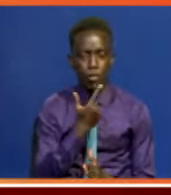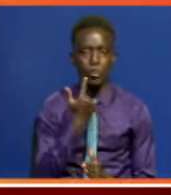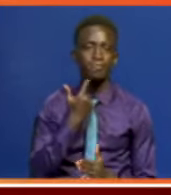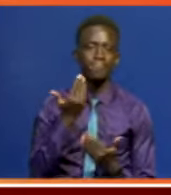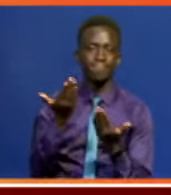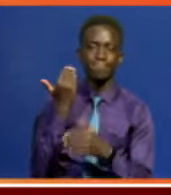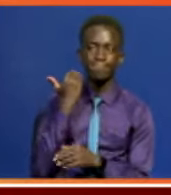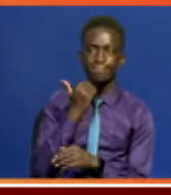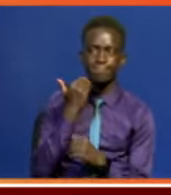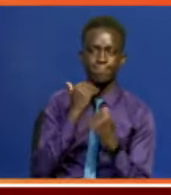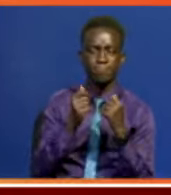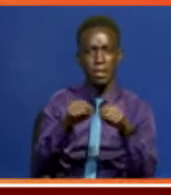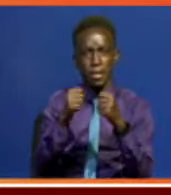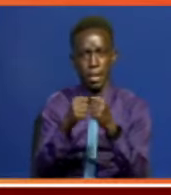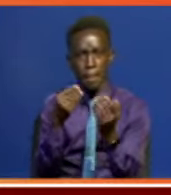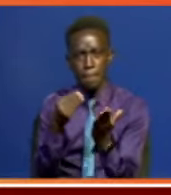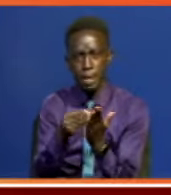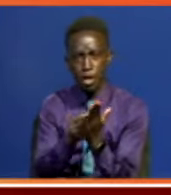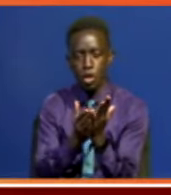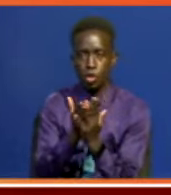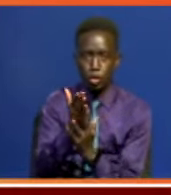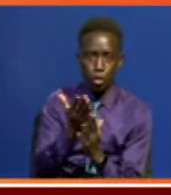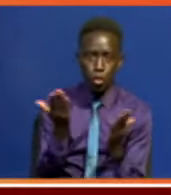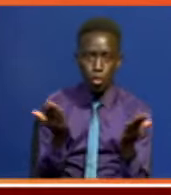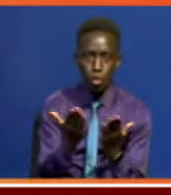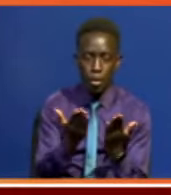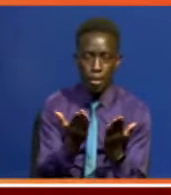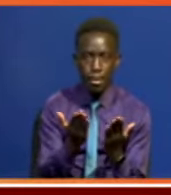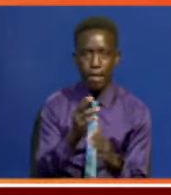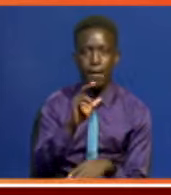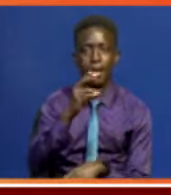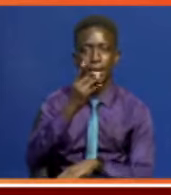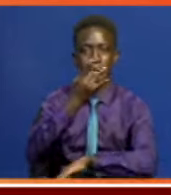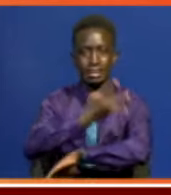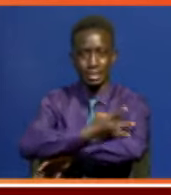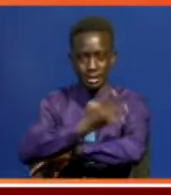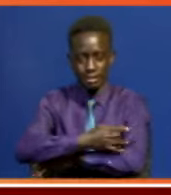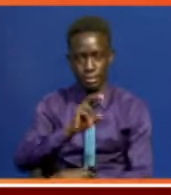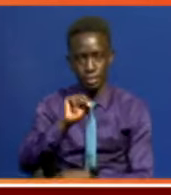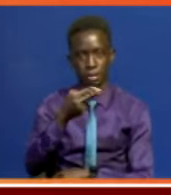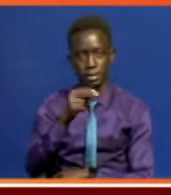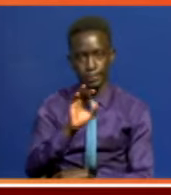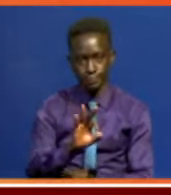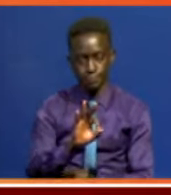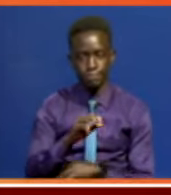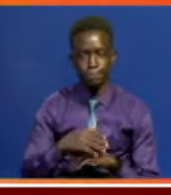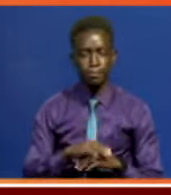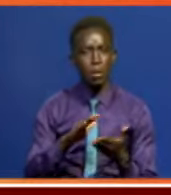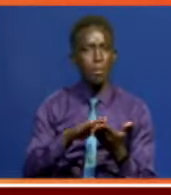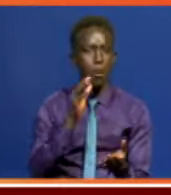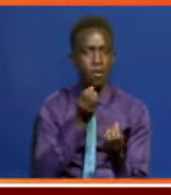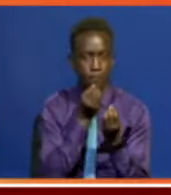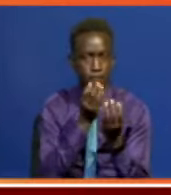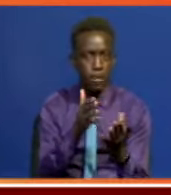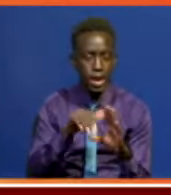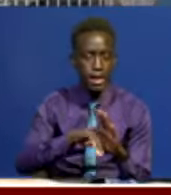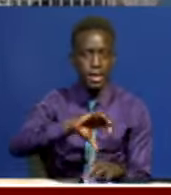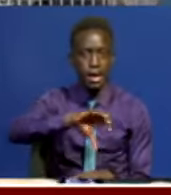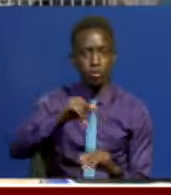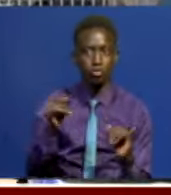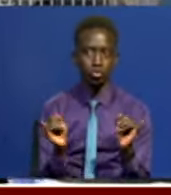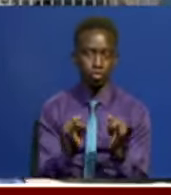umma kupitia hazina ya kitaifa ya bima ya matibabu NHIF. Maelezo kamili ni katika mseto wa taarifa za kaunti.